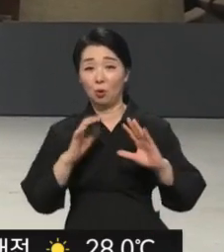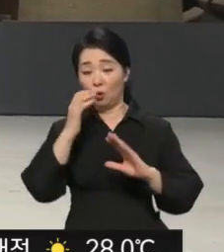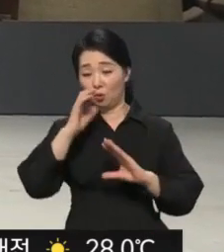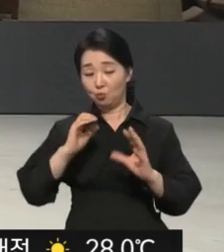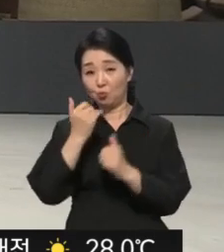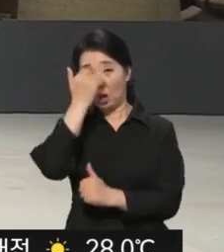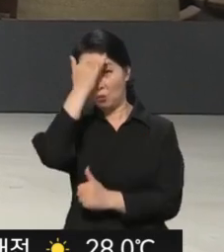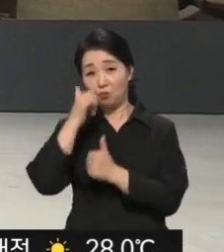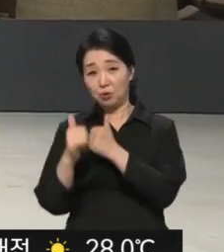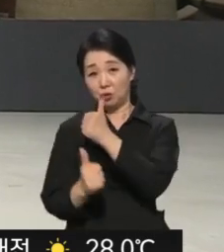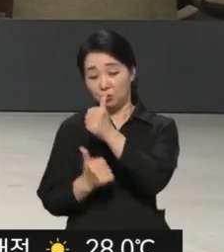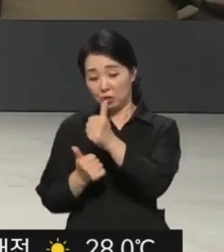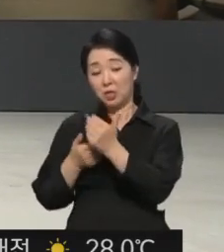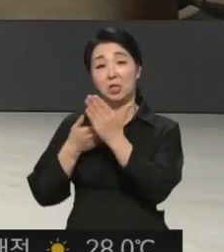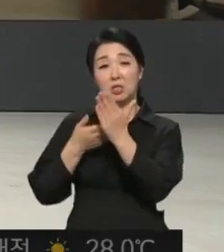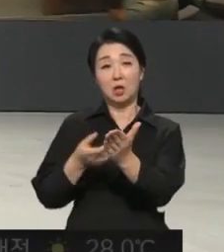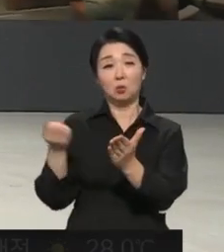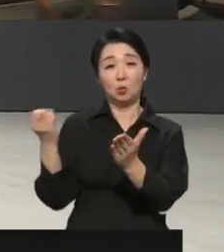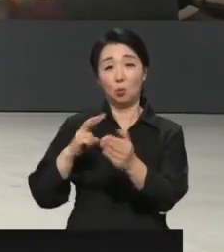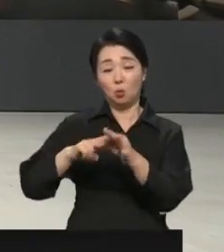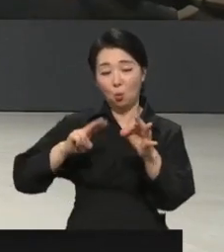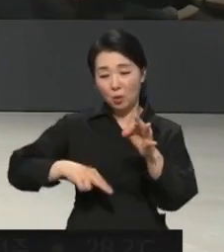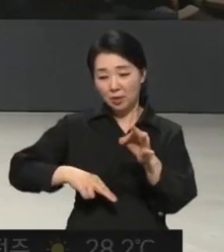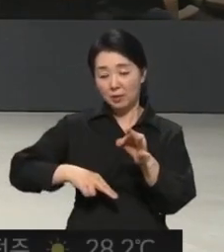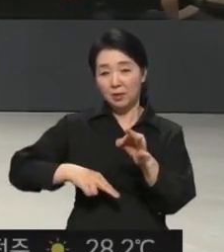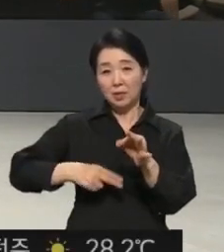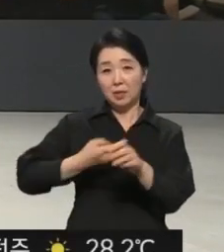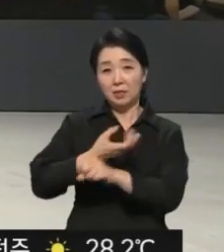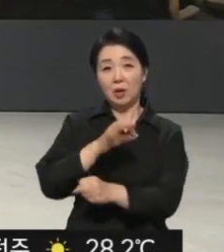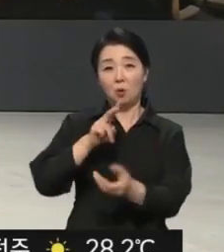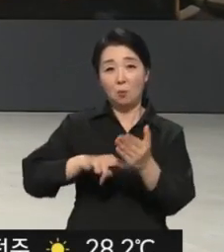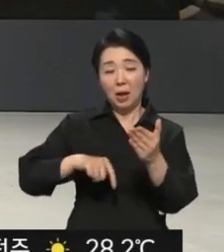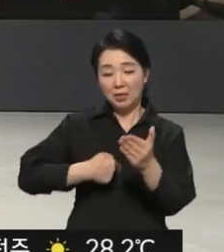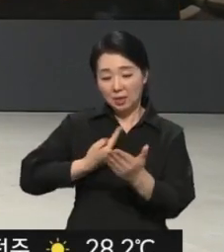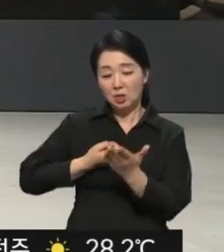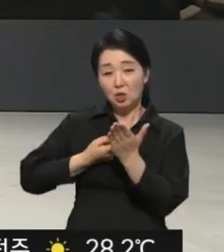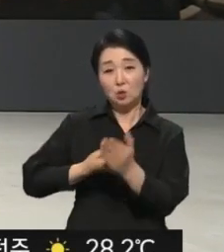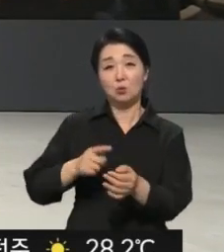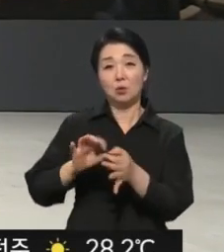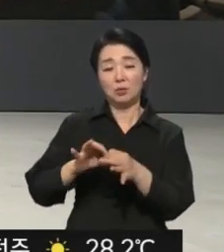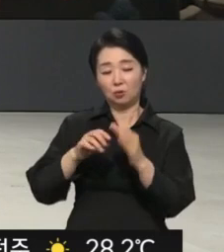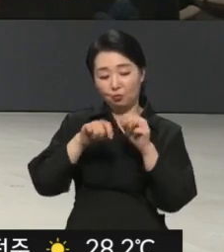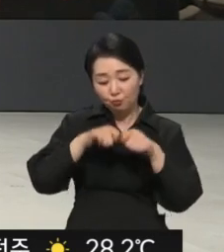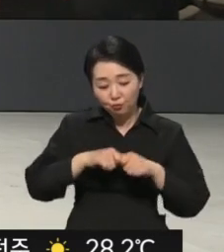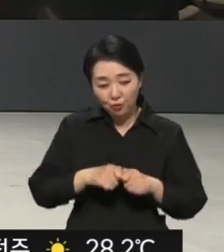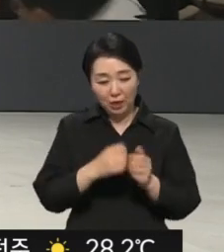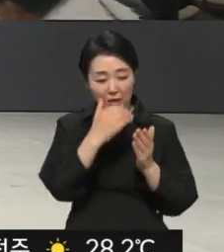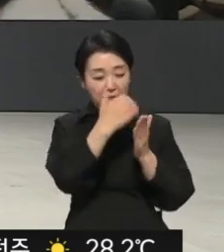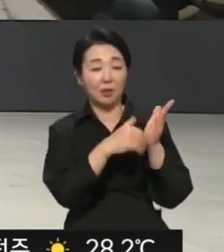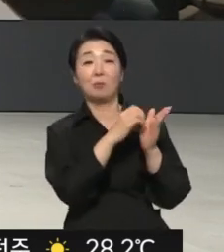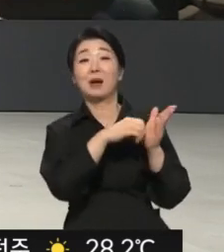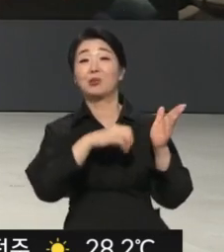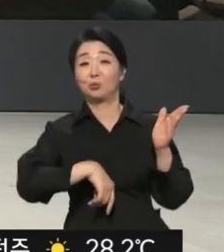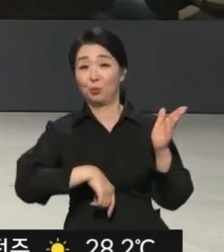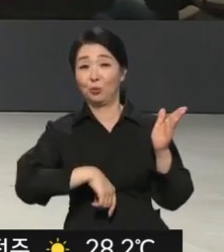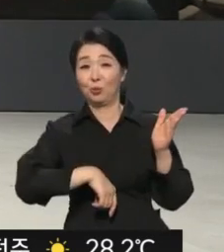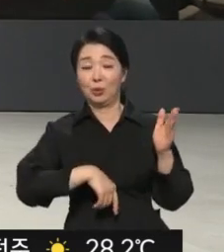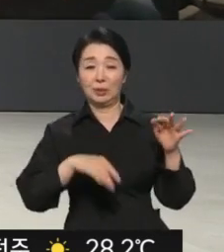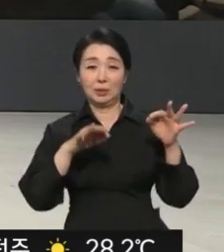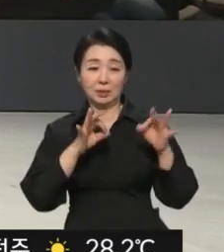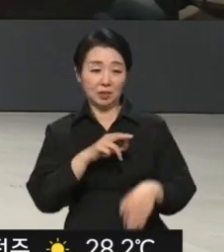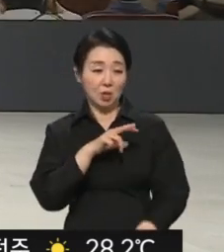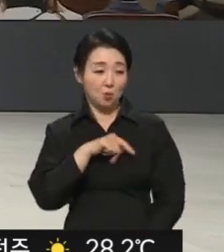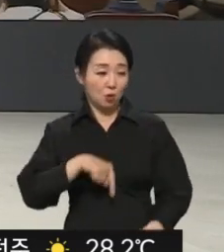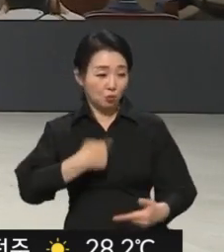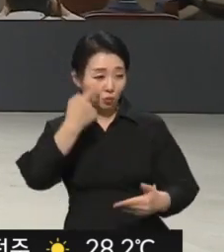또 코인거래 자진신고 같은 이번 사안에 대한 구체적인 대응 방안이 빠졌다는 지적입니다. 김 의원의 자진